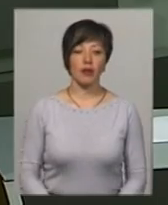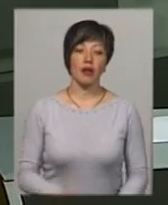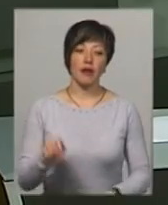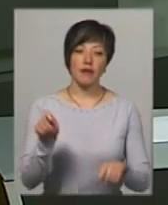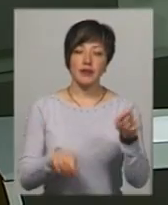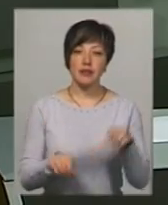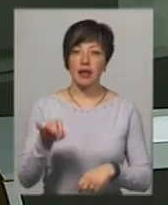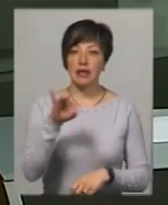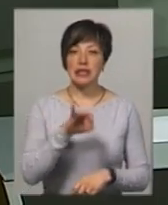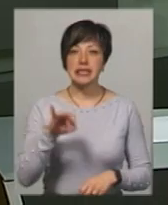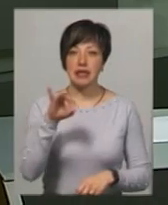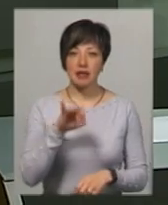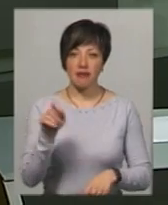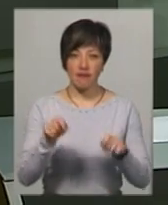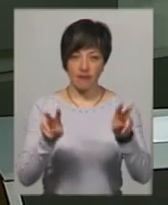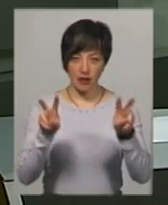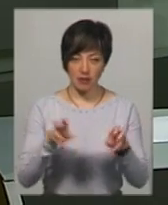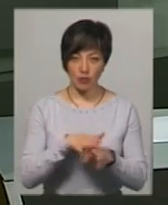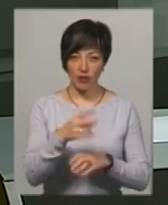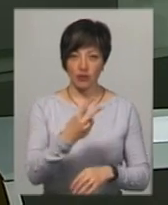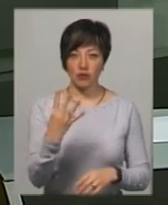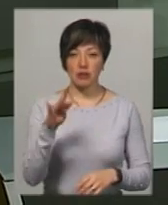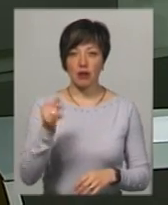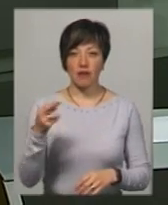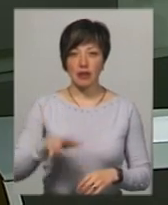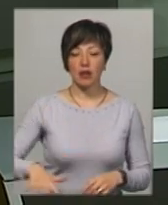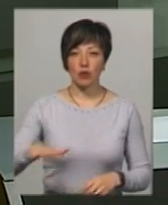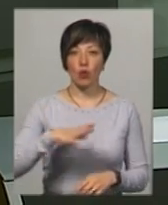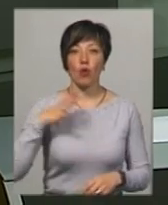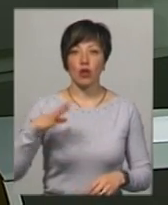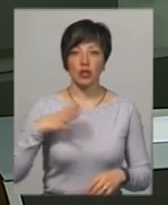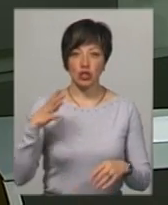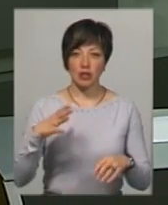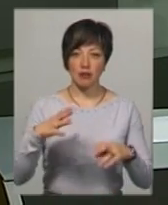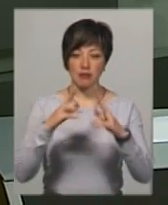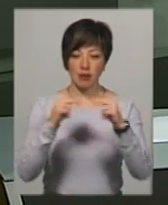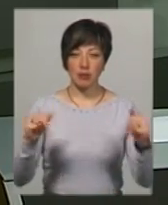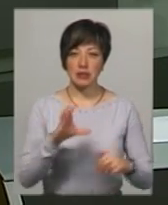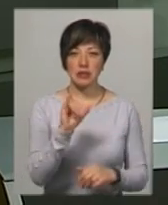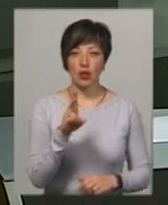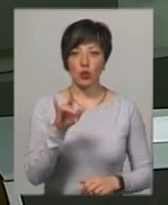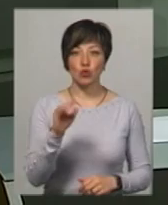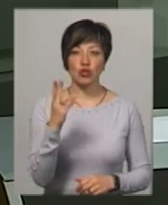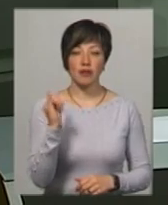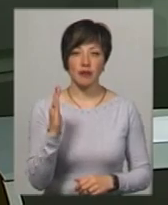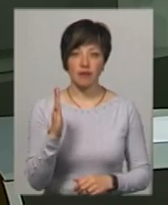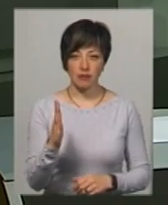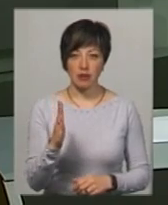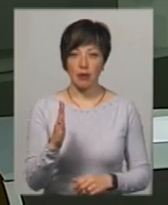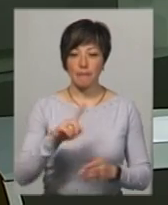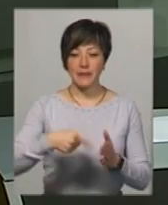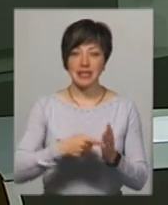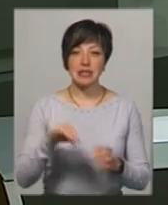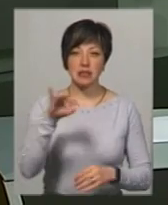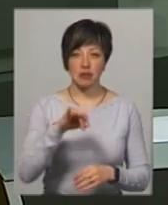Фестиваль «Ізяслав Фест» відбудеться 24 травня на території колишньої садиби Сангушків у місті Ізяслав. Про це повідомляє